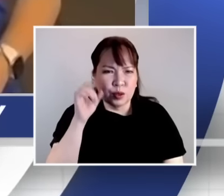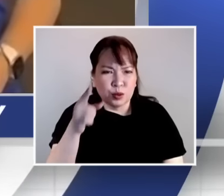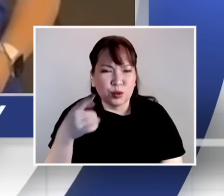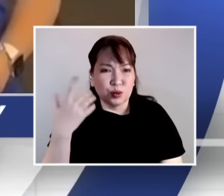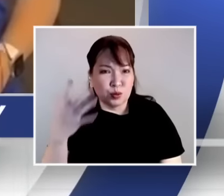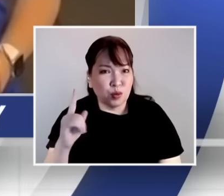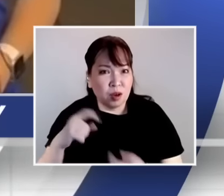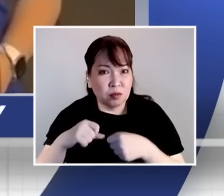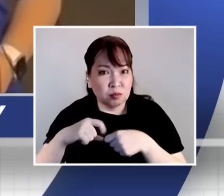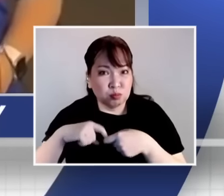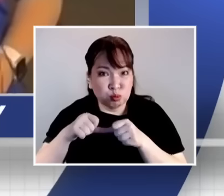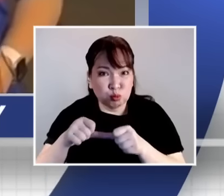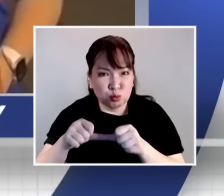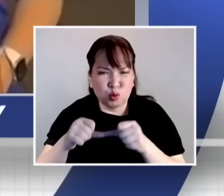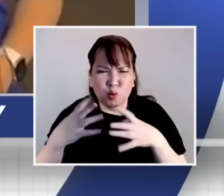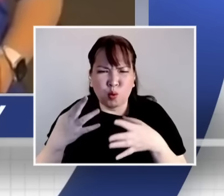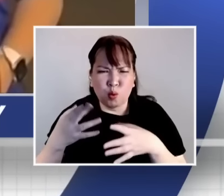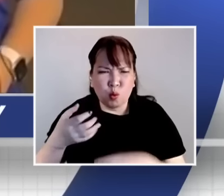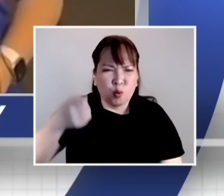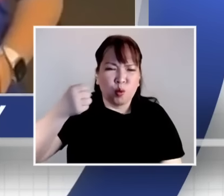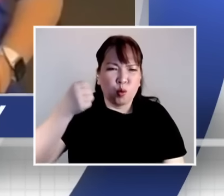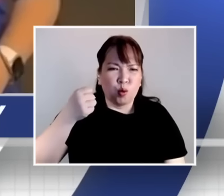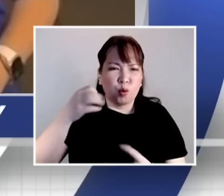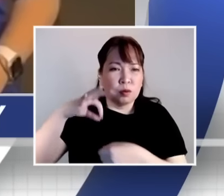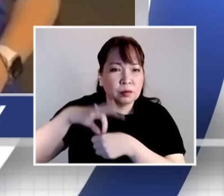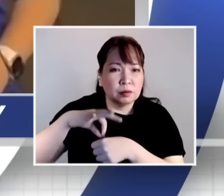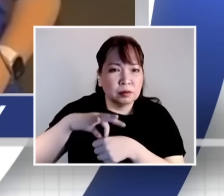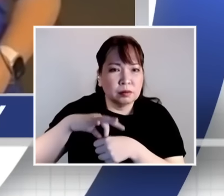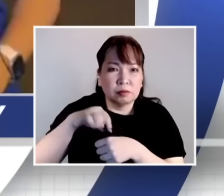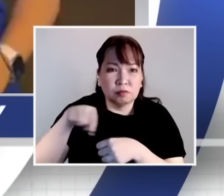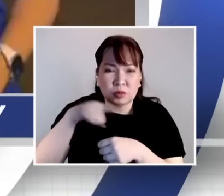ba ang halalan dyan dahil sa karahasan?